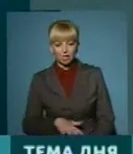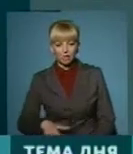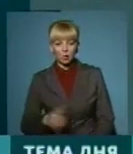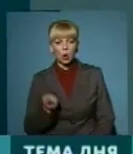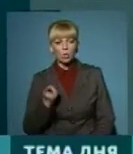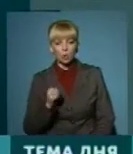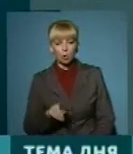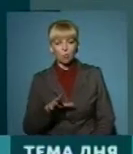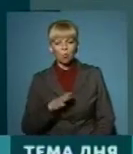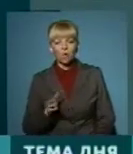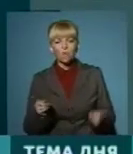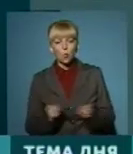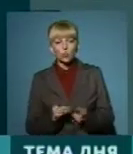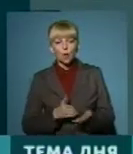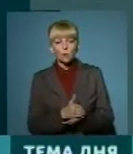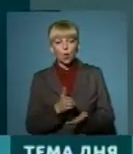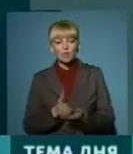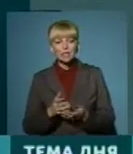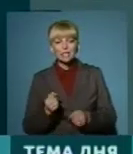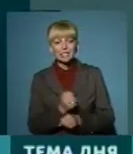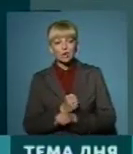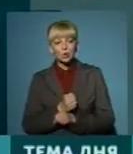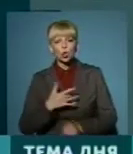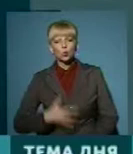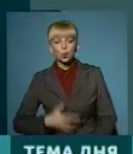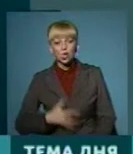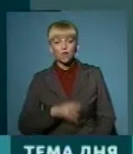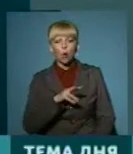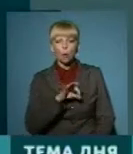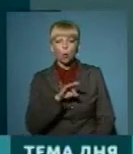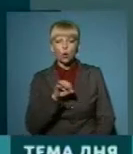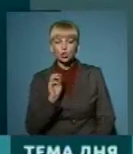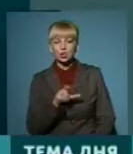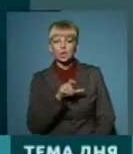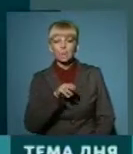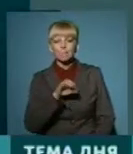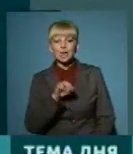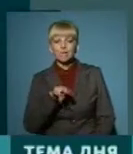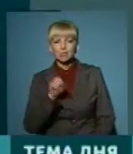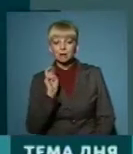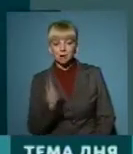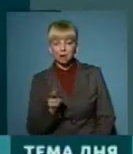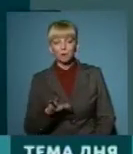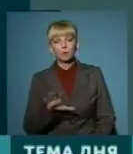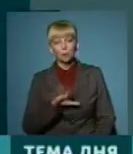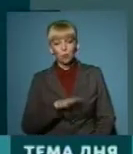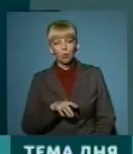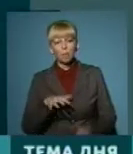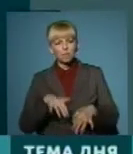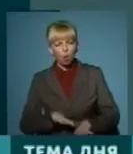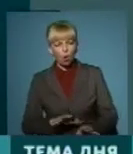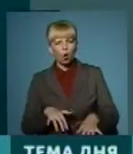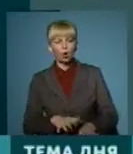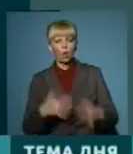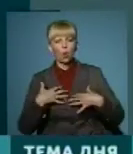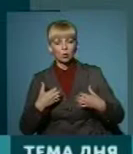більше були такі вузькопрофільні санаторії, і Трускавця, і Моршина, і Хмільник. І були також море